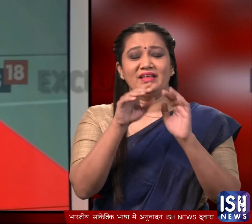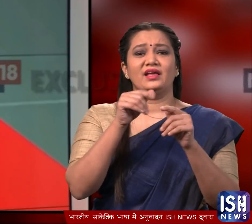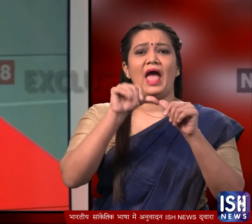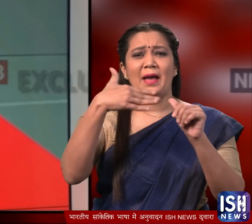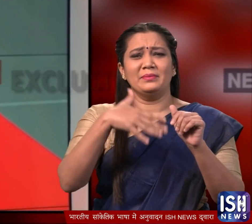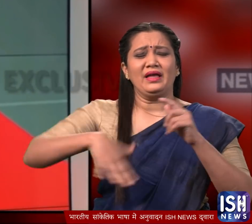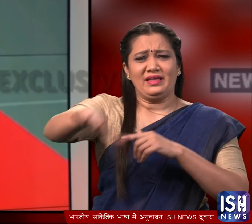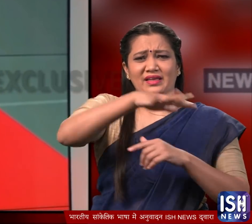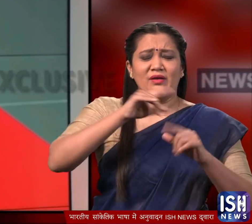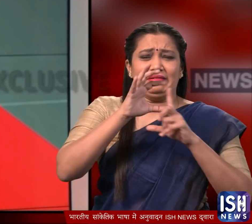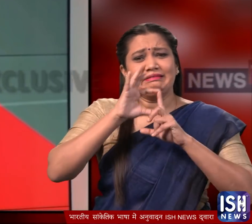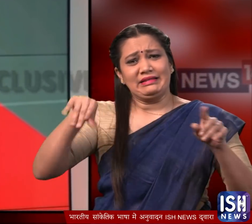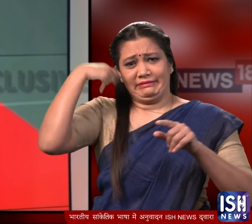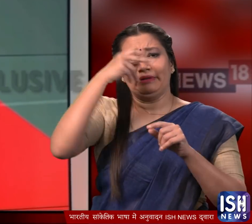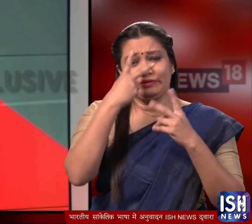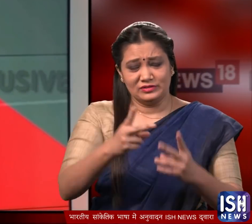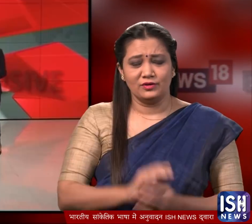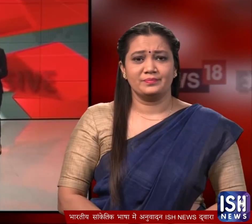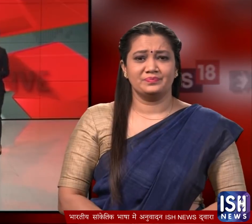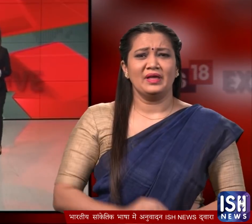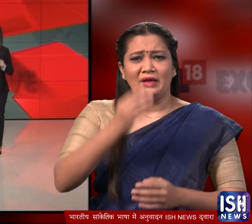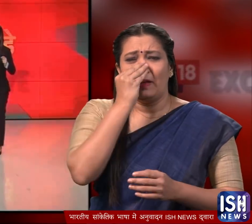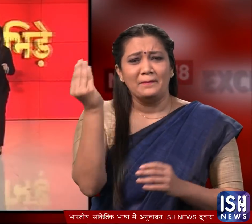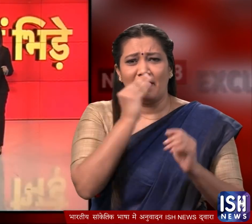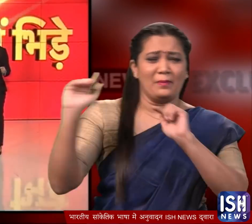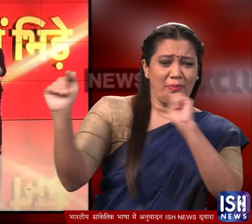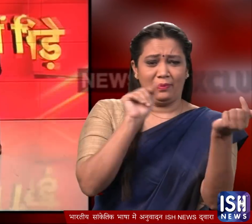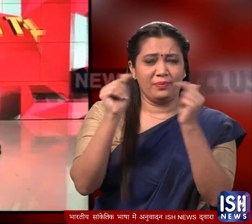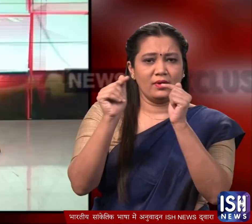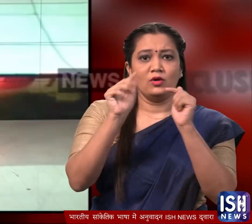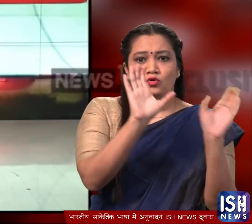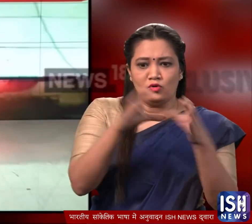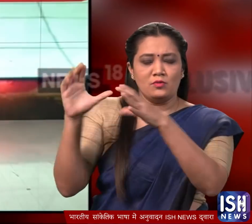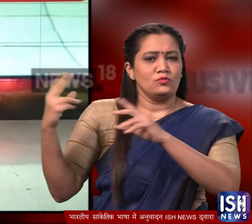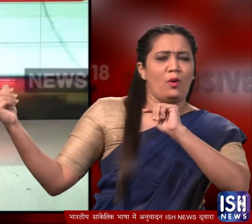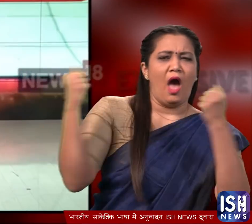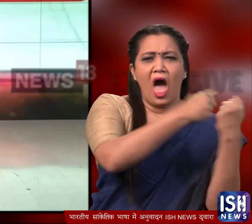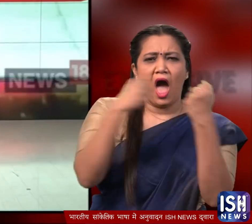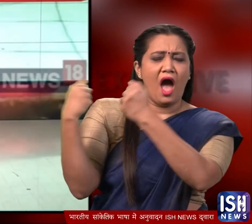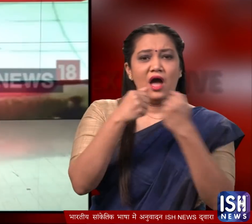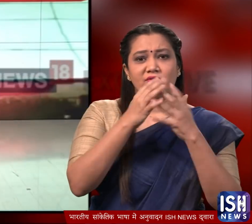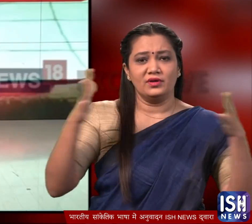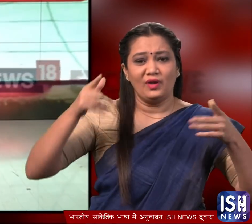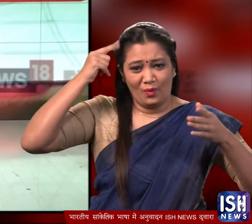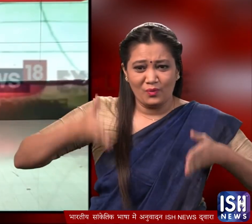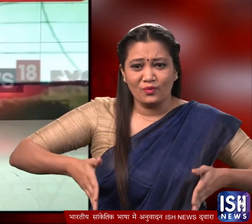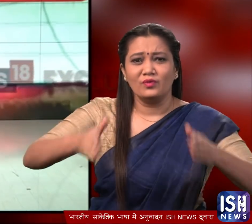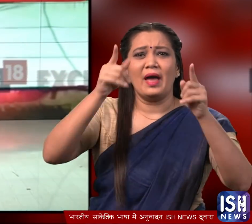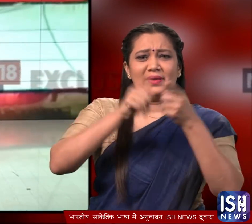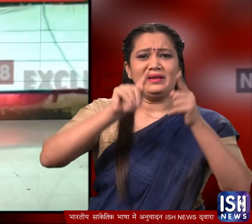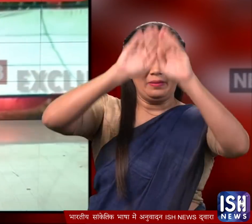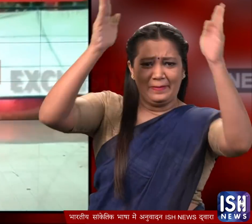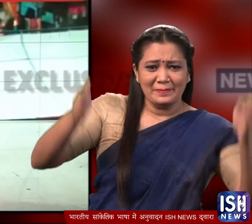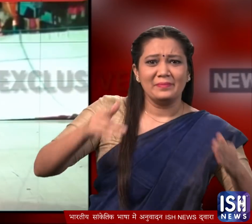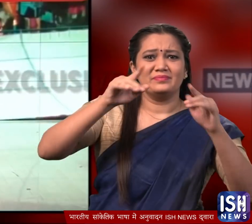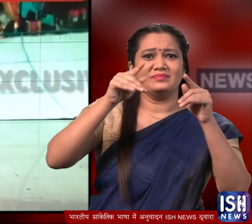गुजरात के अहमदाबाद से हैरान कर देने वाली कुछ तस्वीरें सामने आई, जिनमें मामूली कहासुनी के बाद दो गुट आपस में भिड़ गए। बताया गया कि बीच सड़क पर